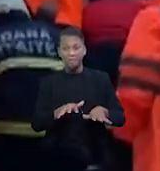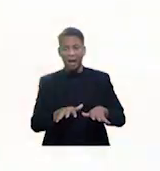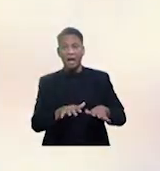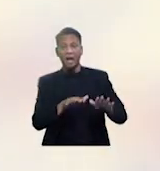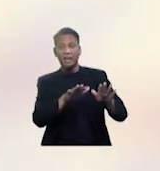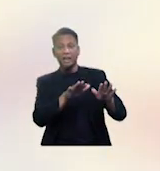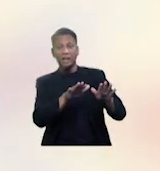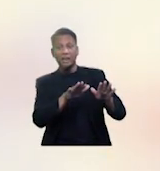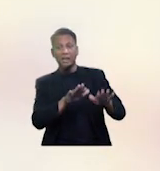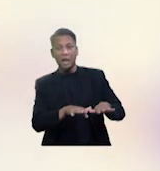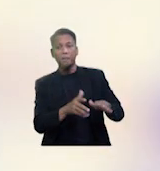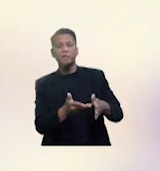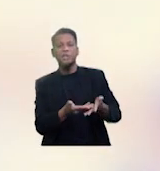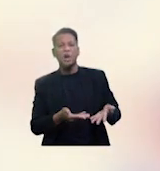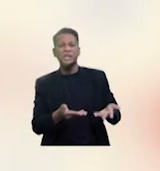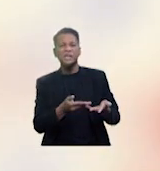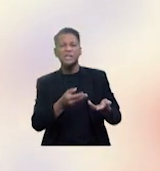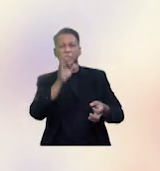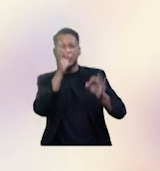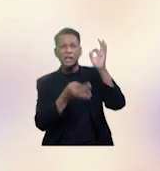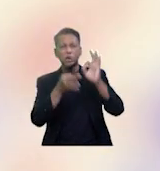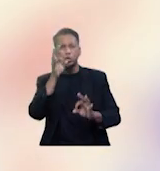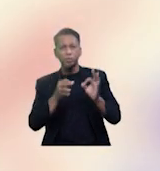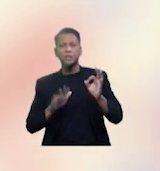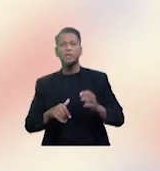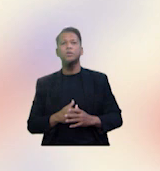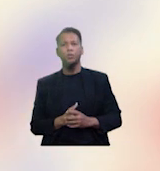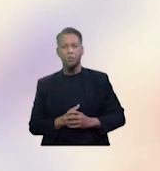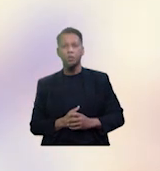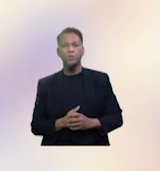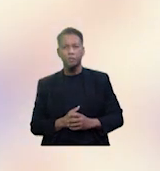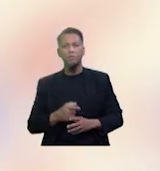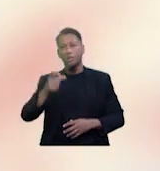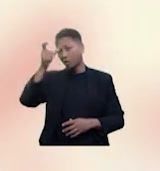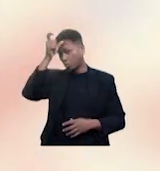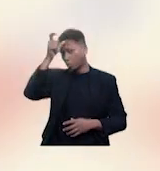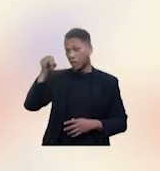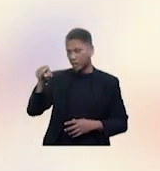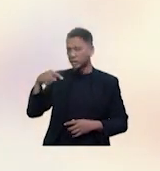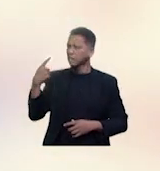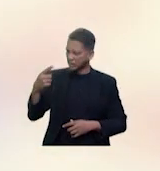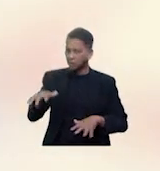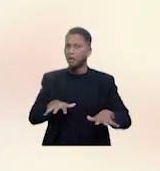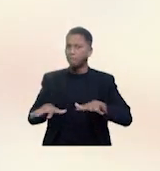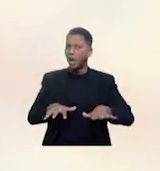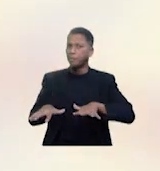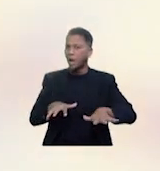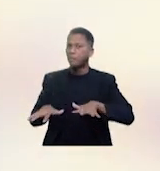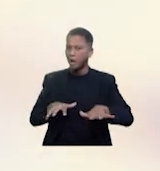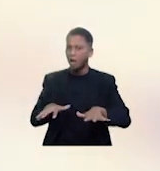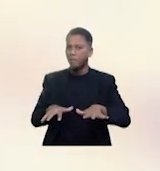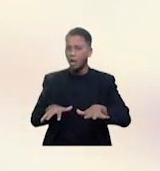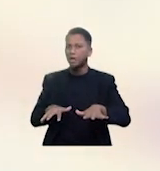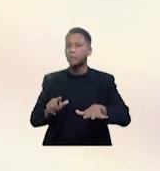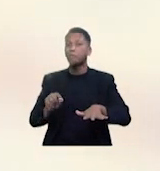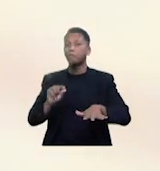dan bersalju. Turki kerap dilanda gempa karena berada di jalur patahan Anatolia Timur. Januari